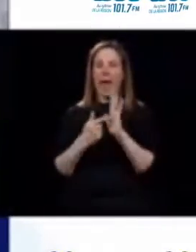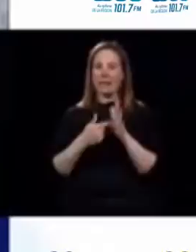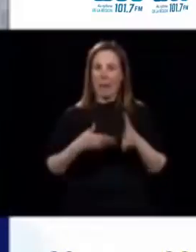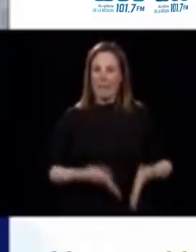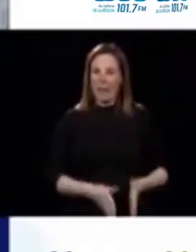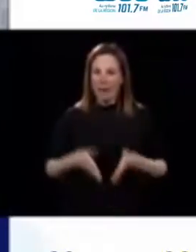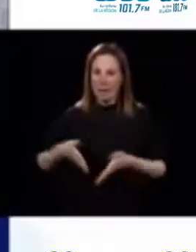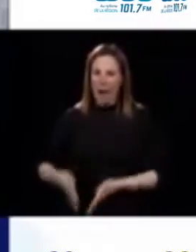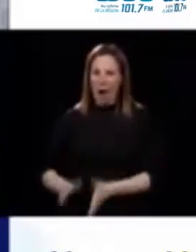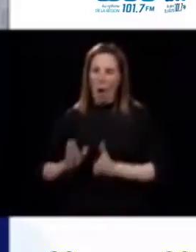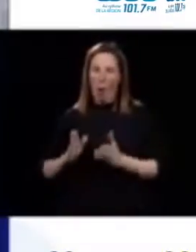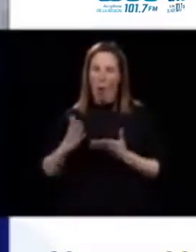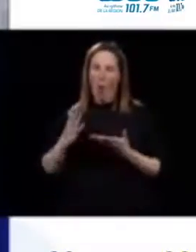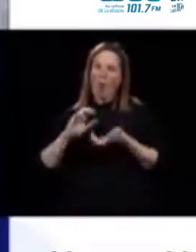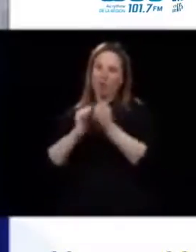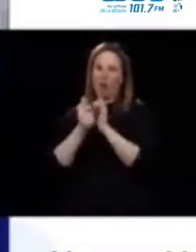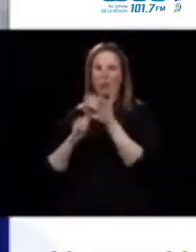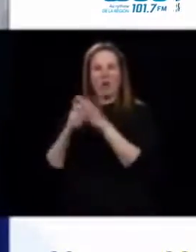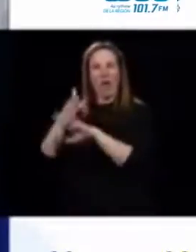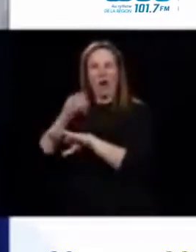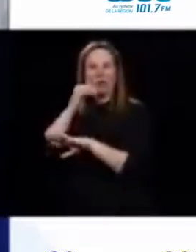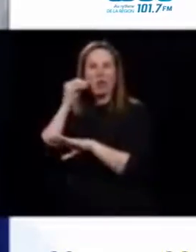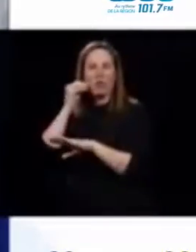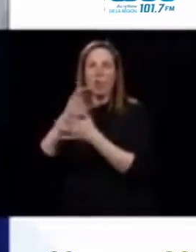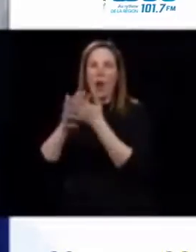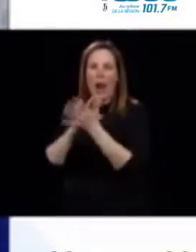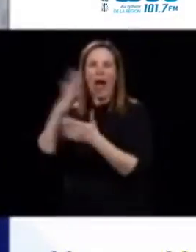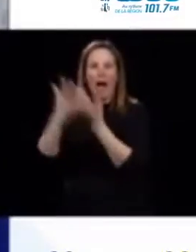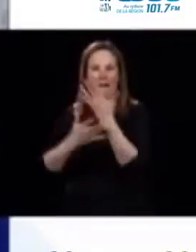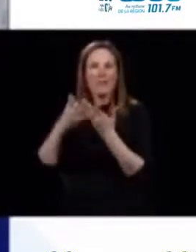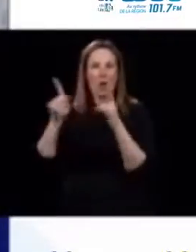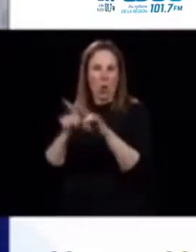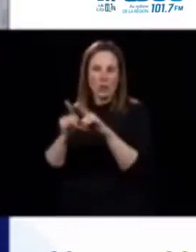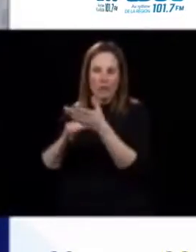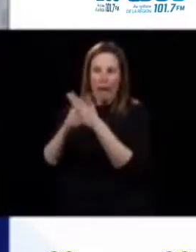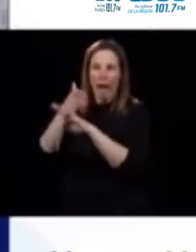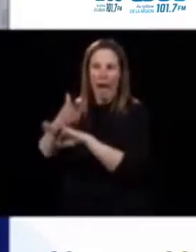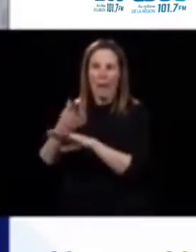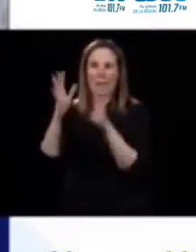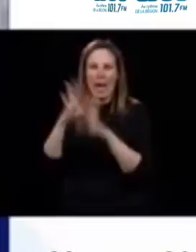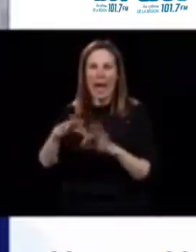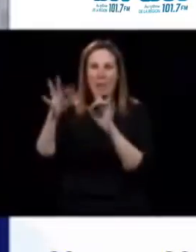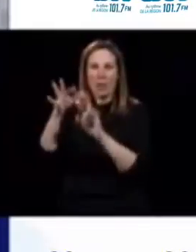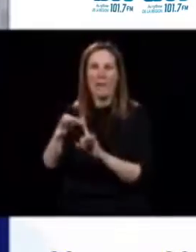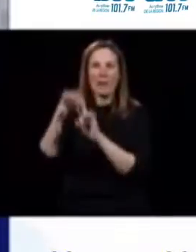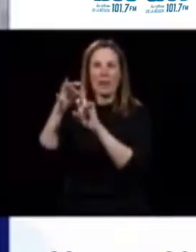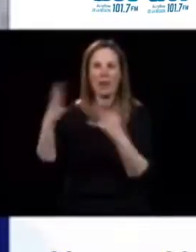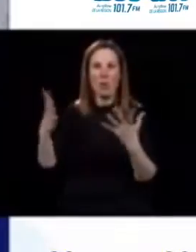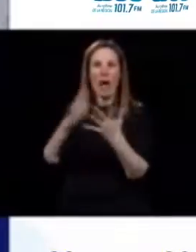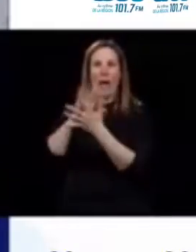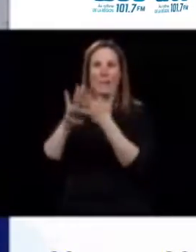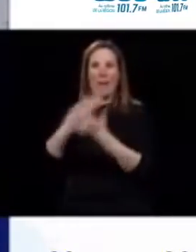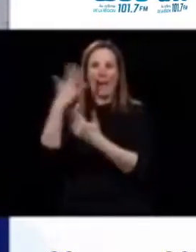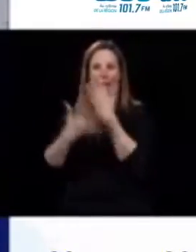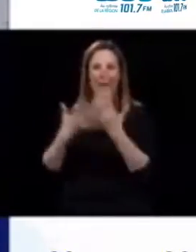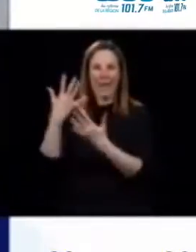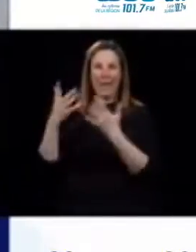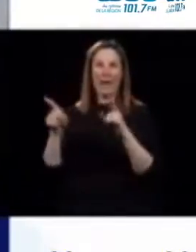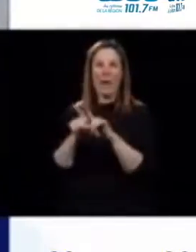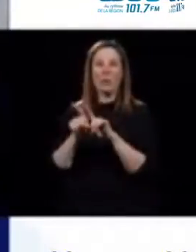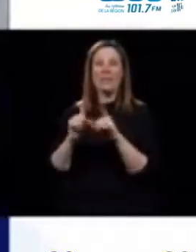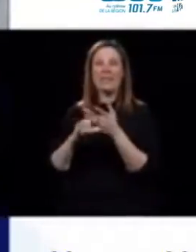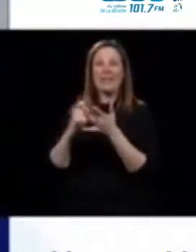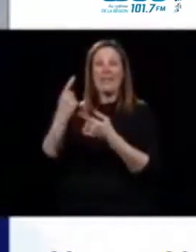des sécrétions qui se sont mises, là, on va le changer, on va se laver. Je sais si vous comprenez, il faut vraiment savoir, là, que c'est les mains, c'est les zones « high touch ». Si je vais prendre de